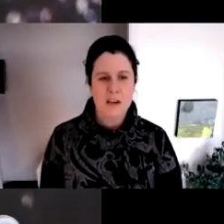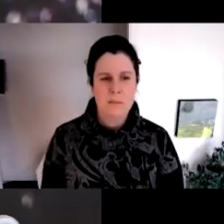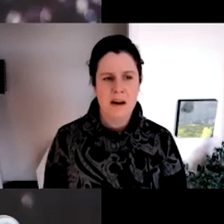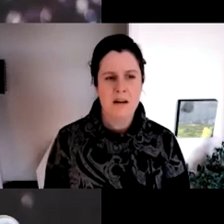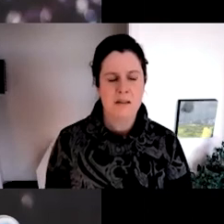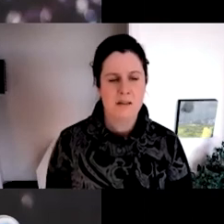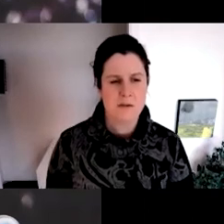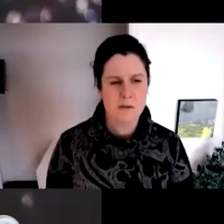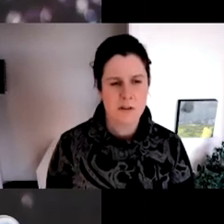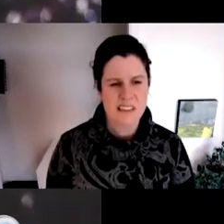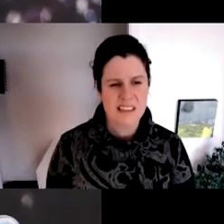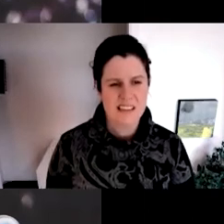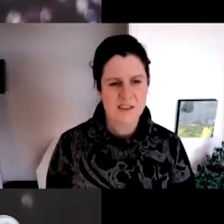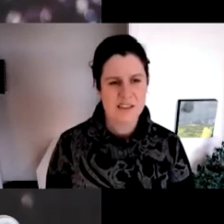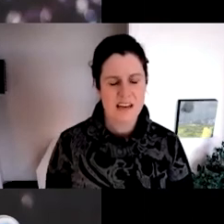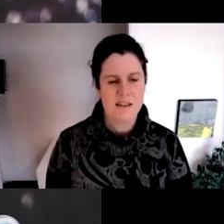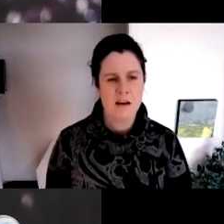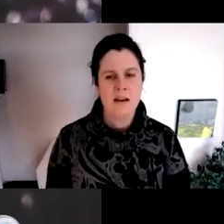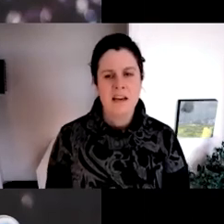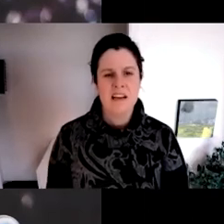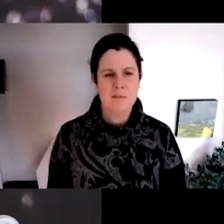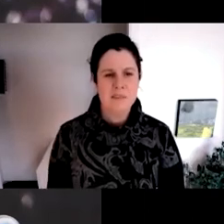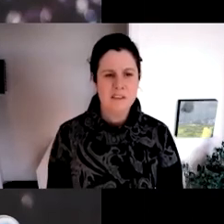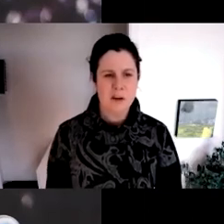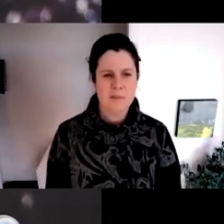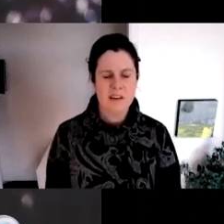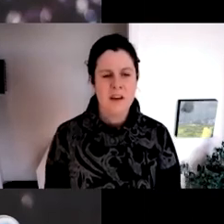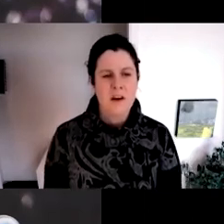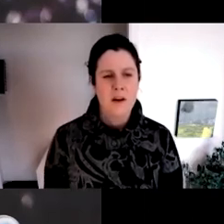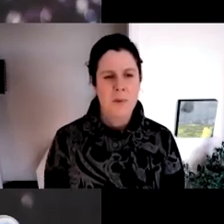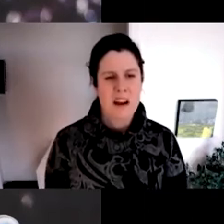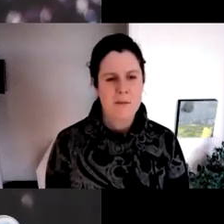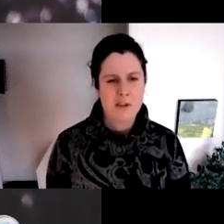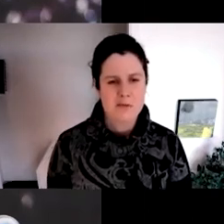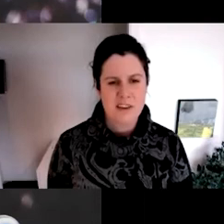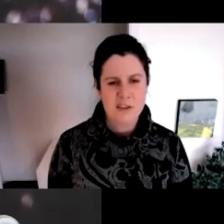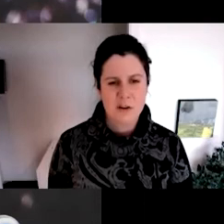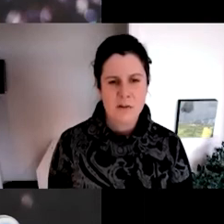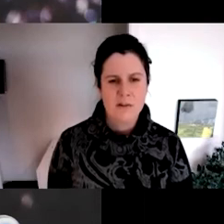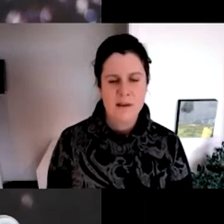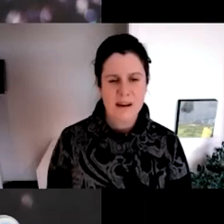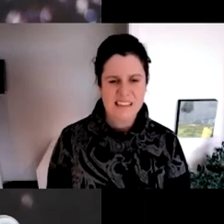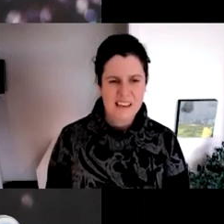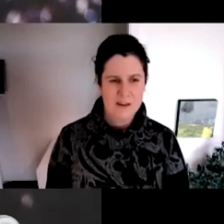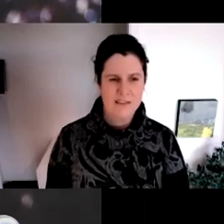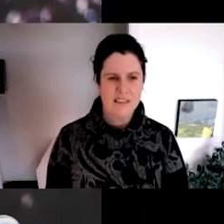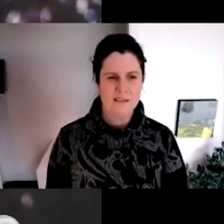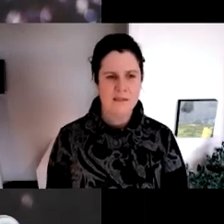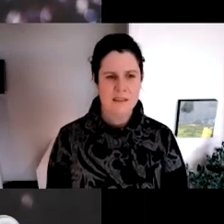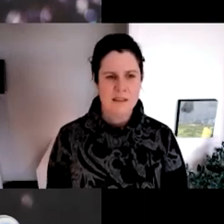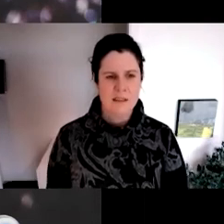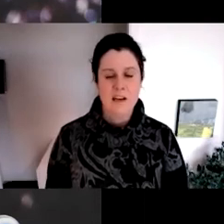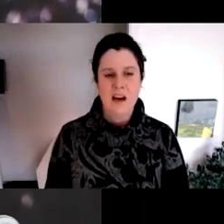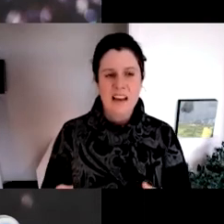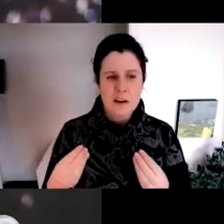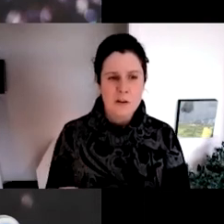'emboîter le pas du conseil des arts du Canada et il a mis sur pied un programme de subvention des pratiques inclusives